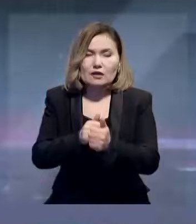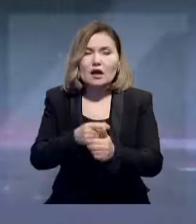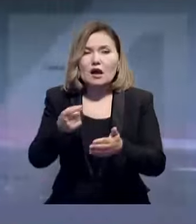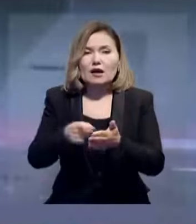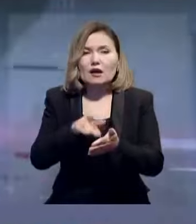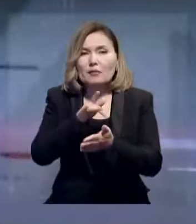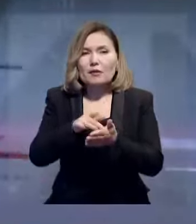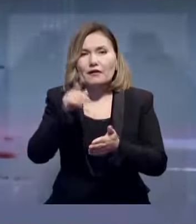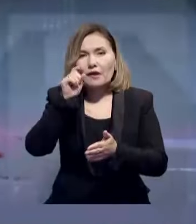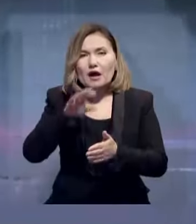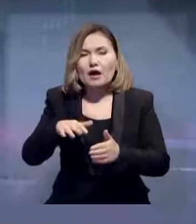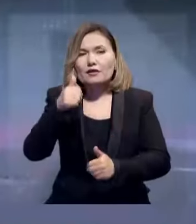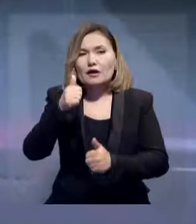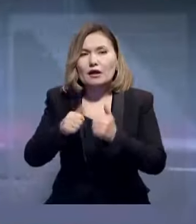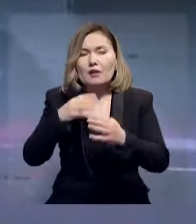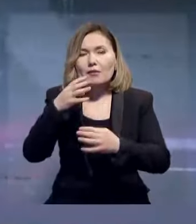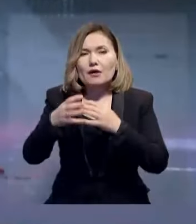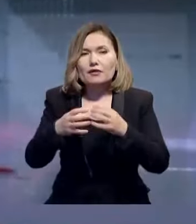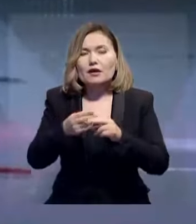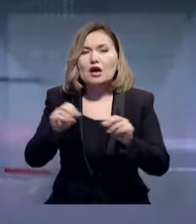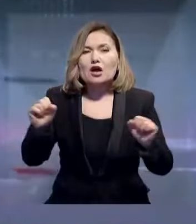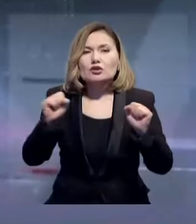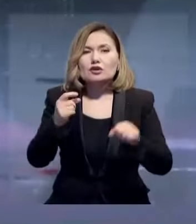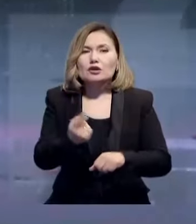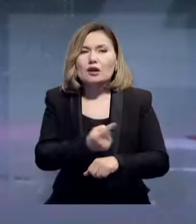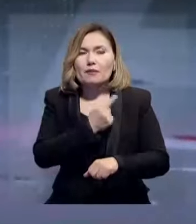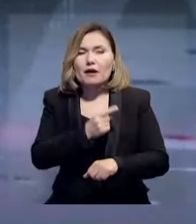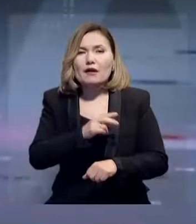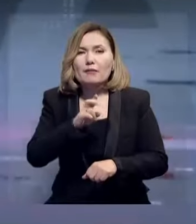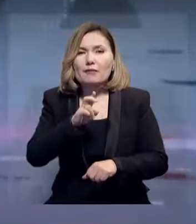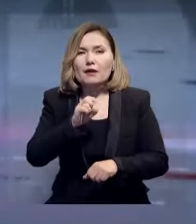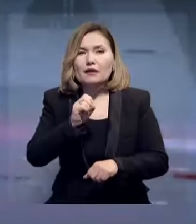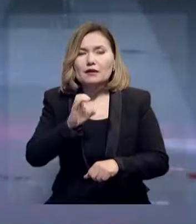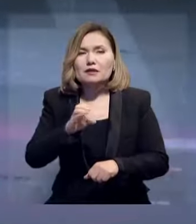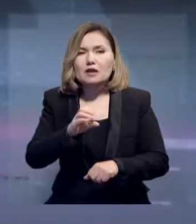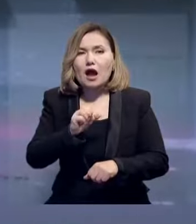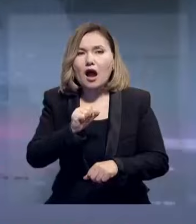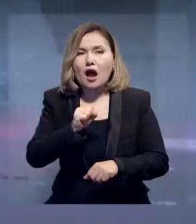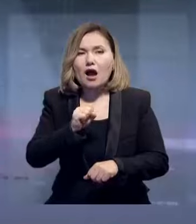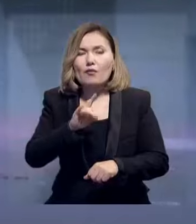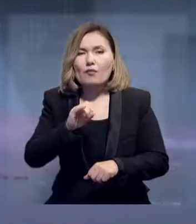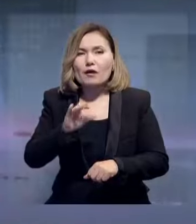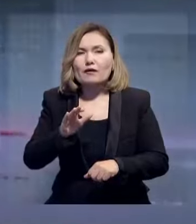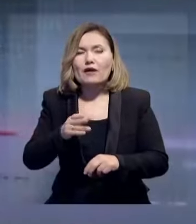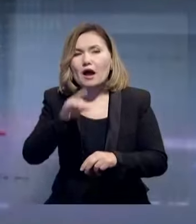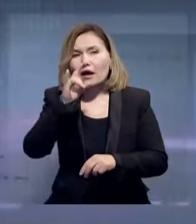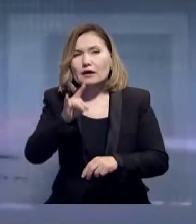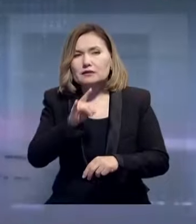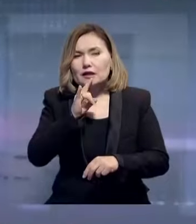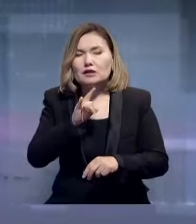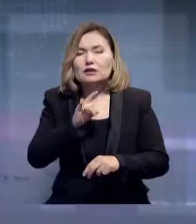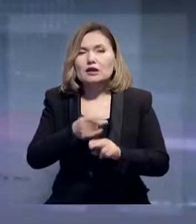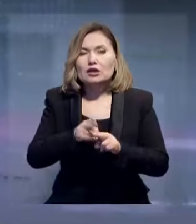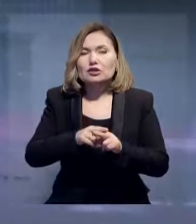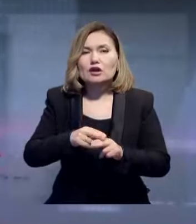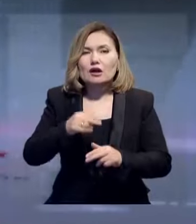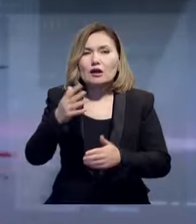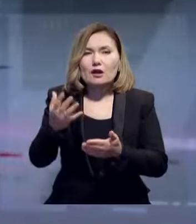Қарағандыда Азия чемпионы, халықаралық дәрежедегі спорт шебері Бектас Әбубәкіровті және Қазақстан чемпионы КСРО спорт шебері